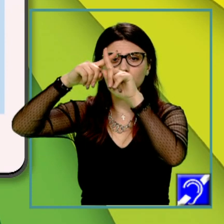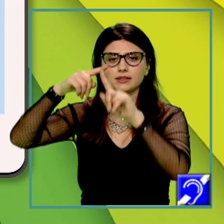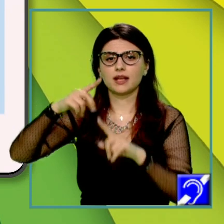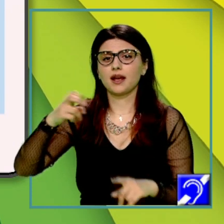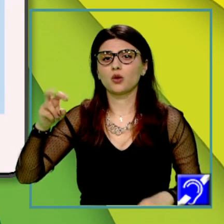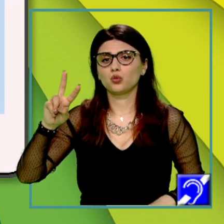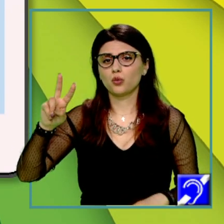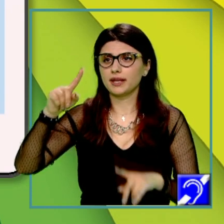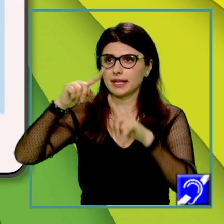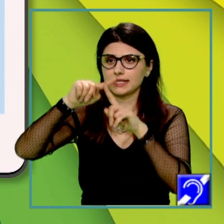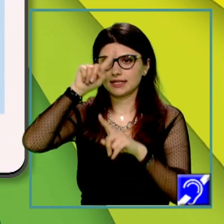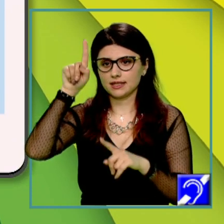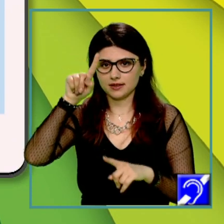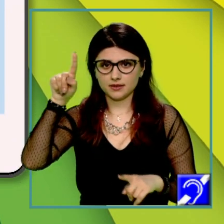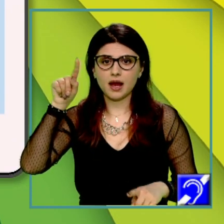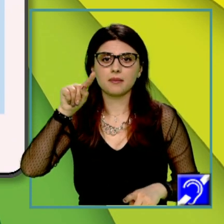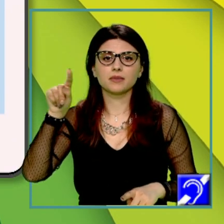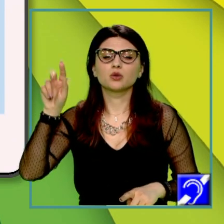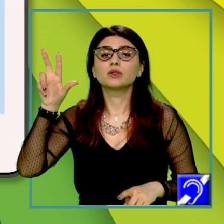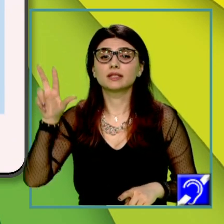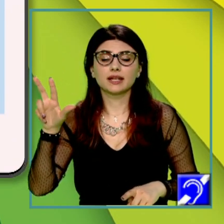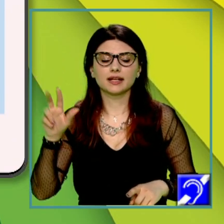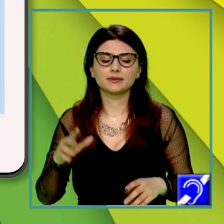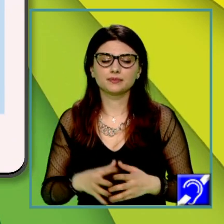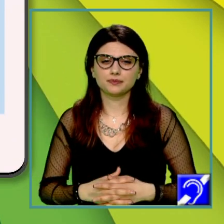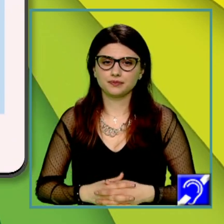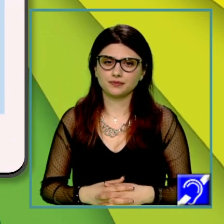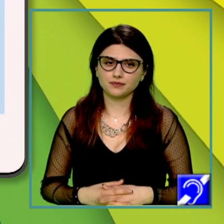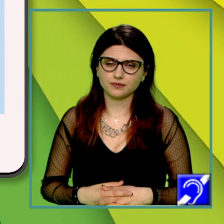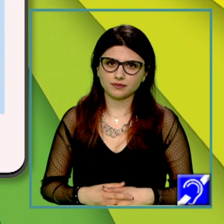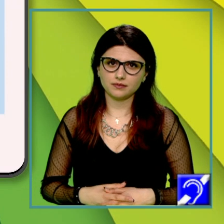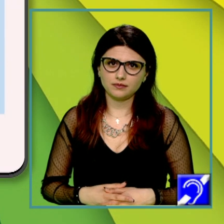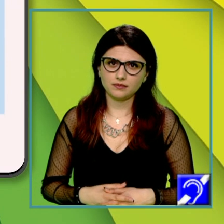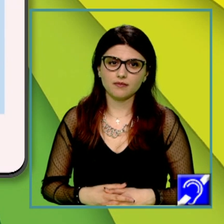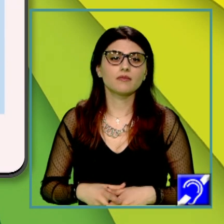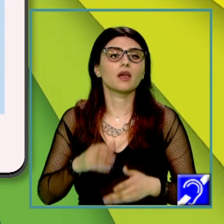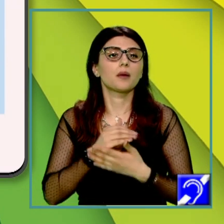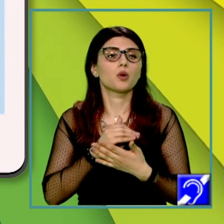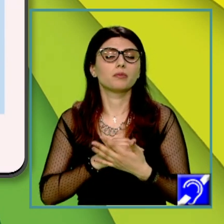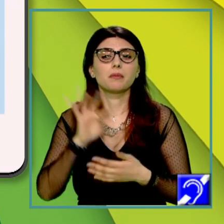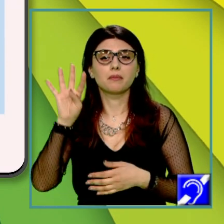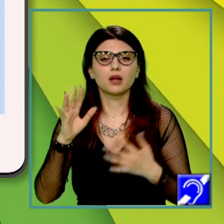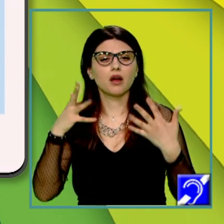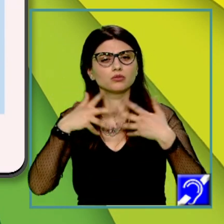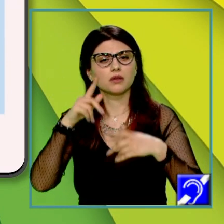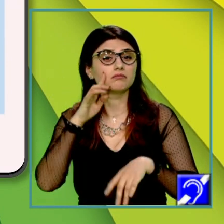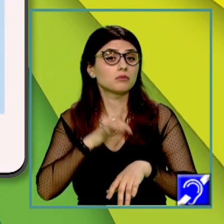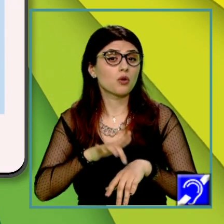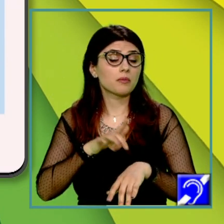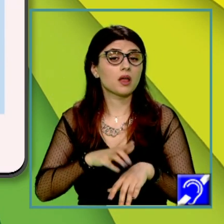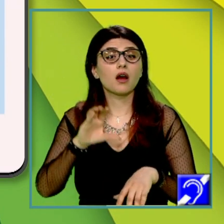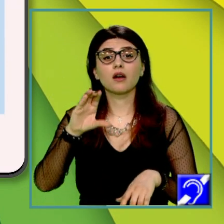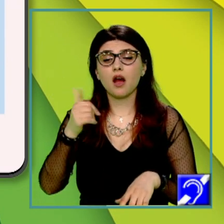x egal cu 2 la puterea x pătrat minus 3 4 calculați probabilitatea tata ca